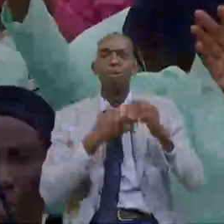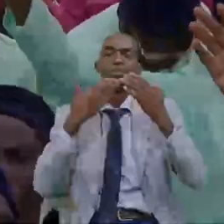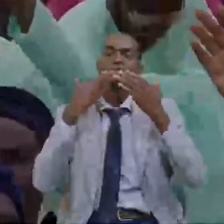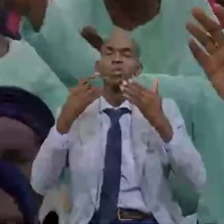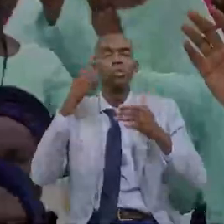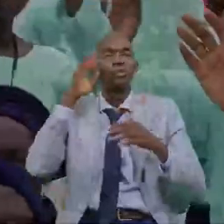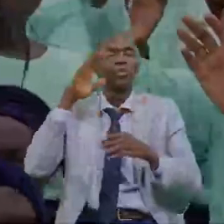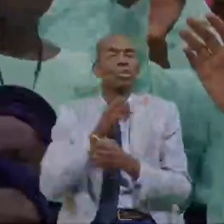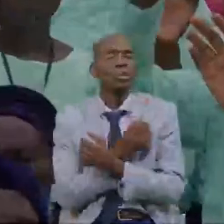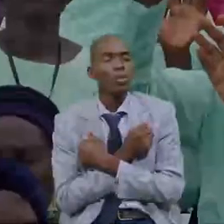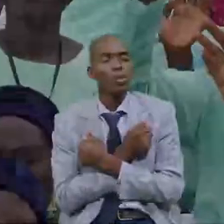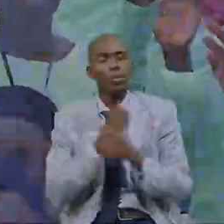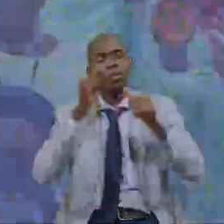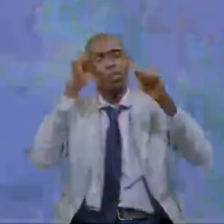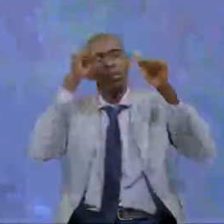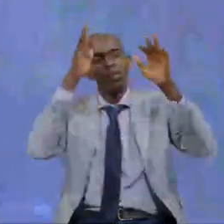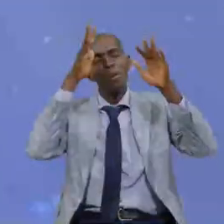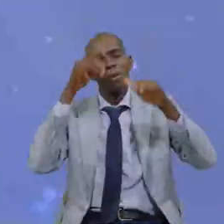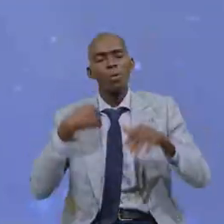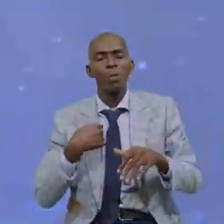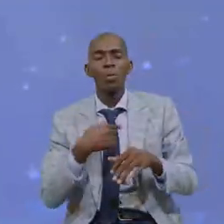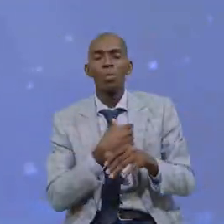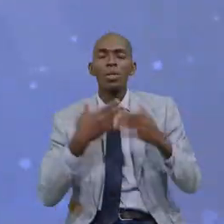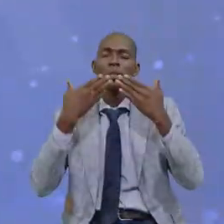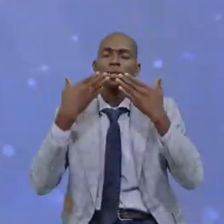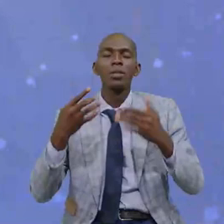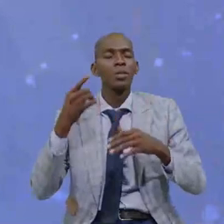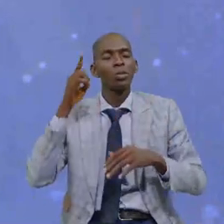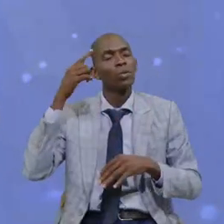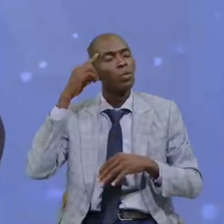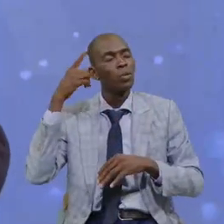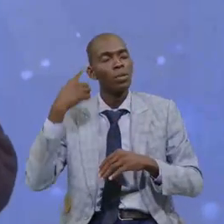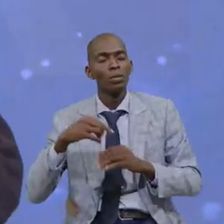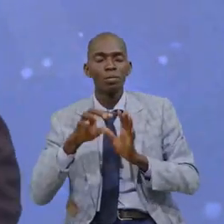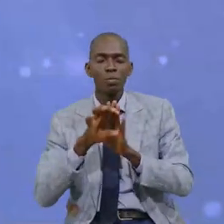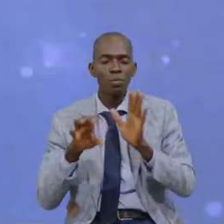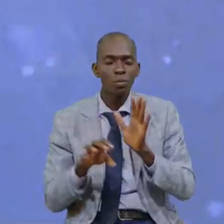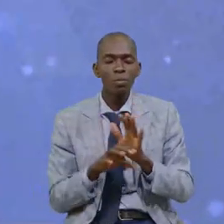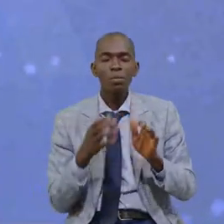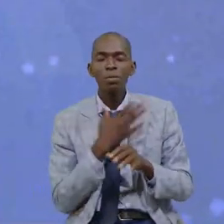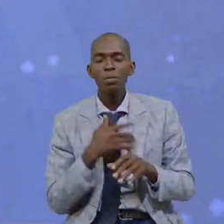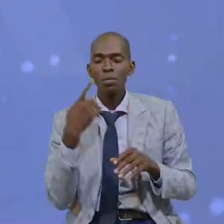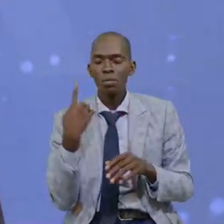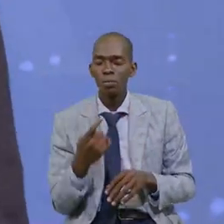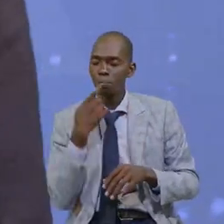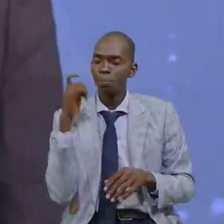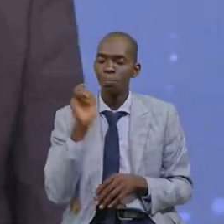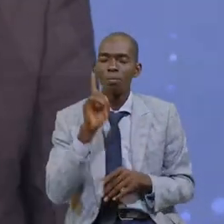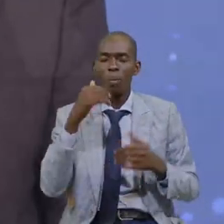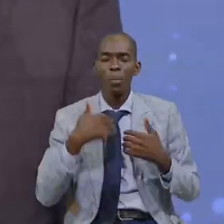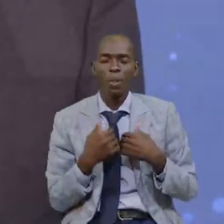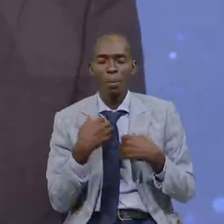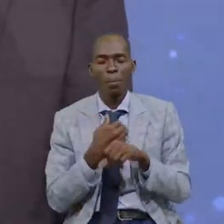te remercions pour ton amour. Père, nous te remercions pour le commandement et le décret que tu